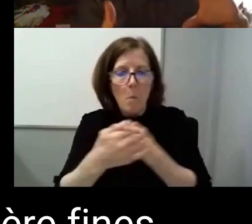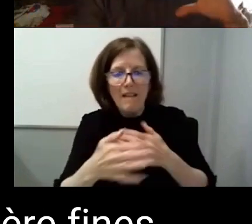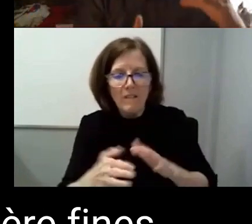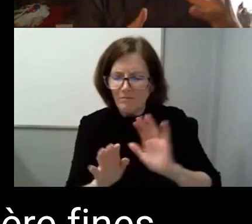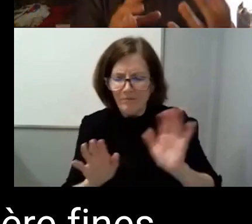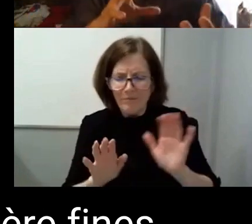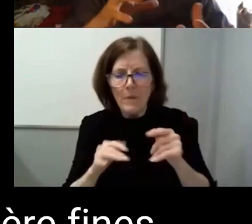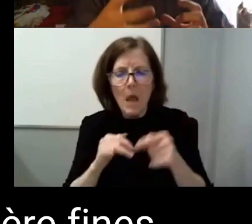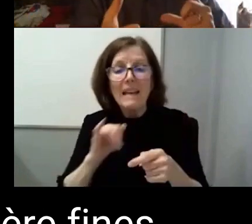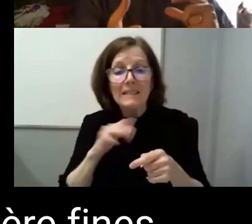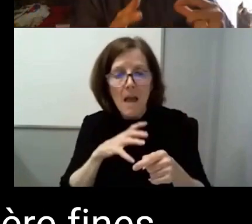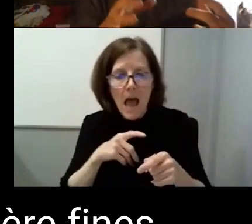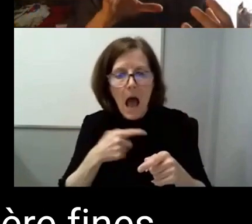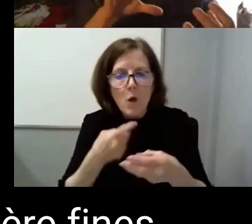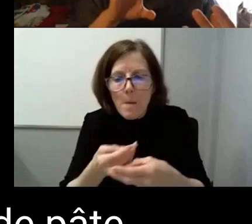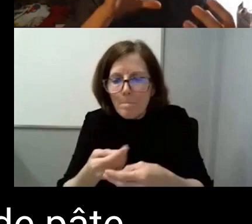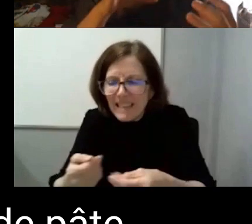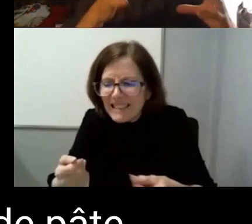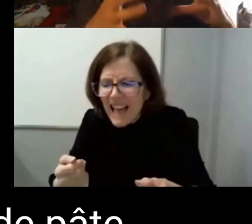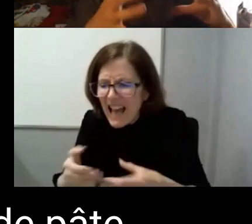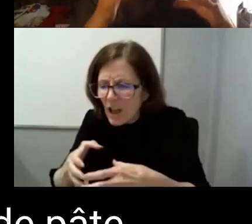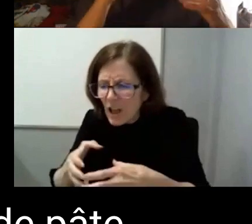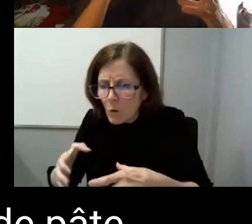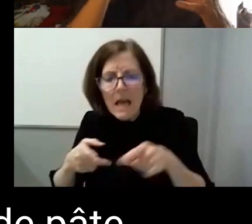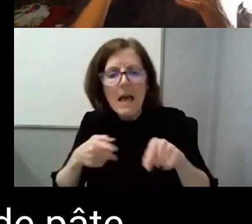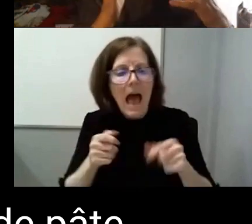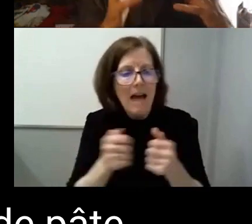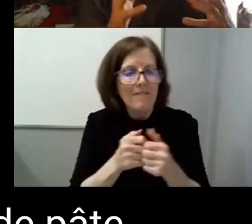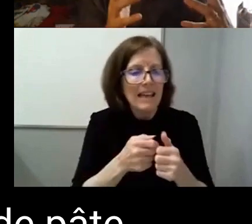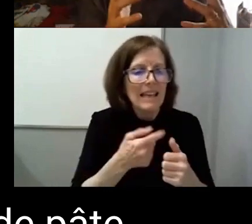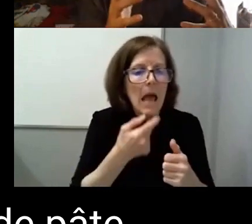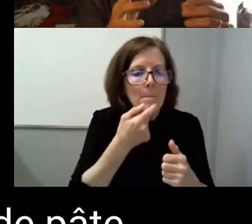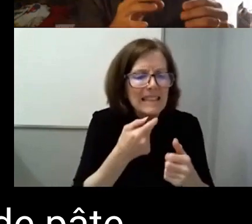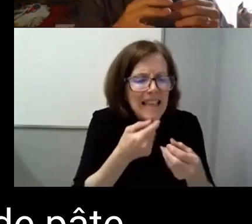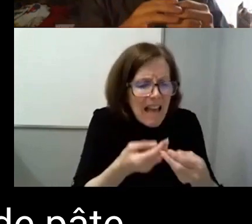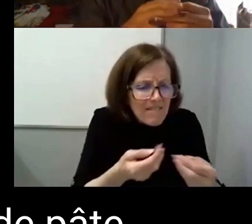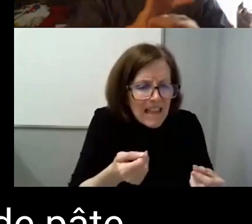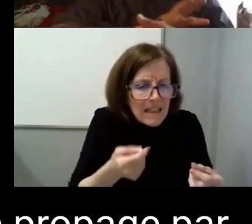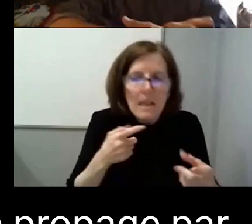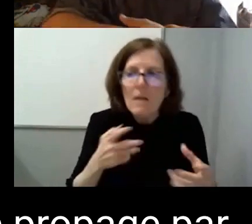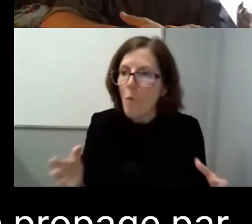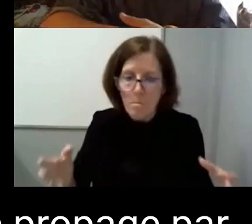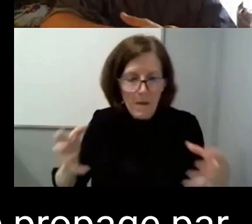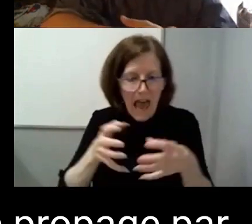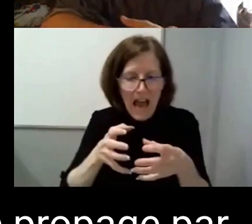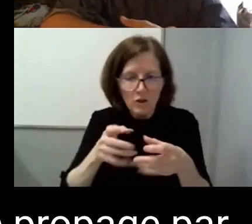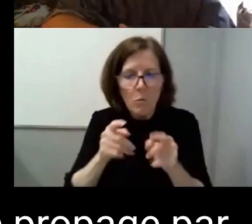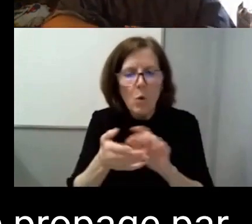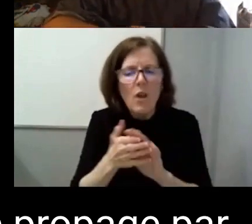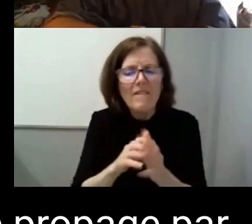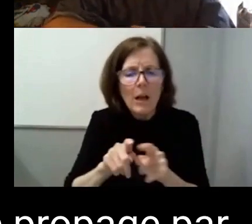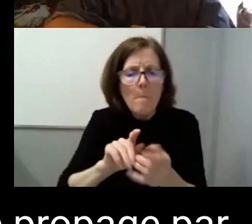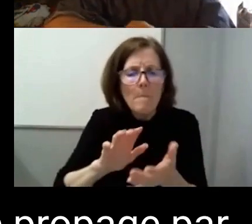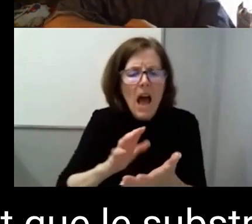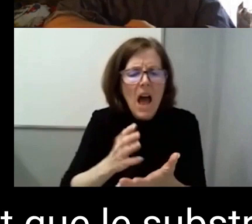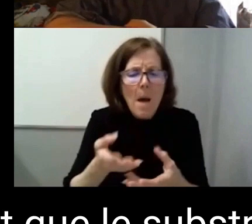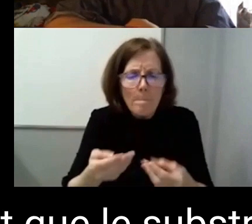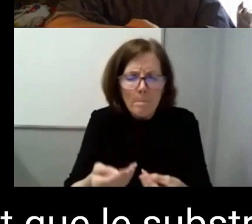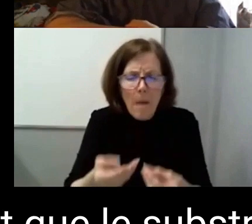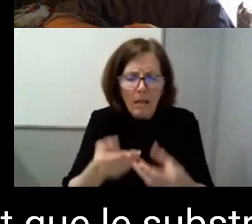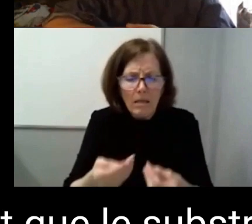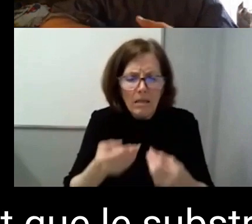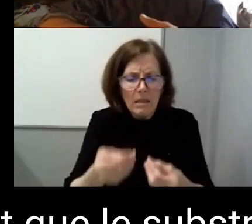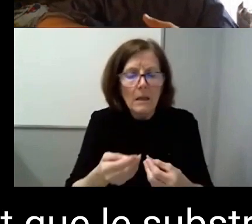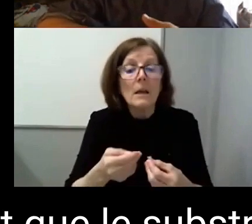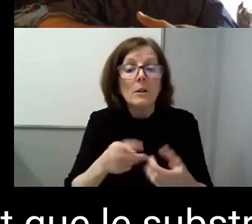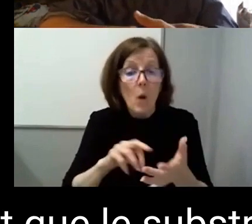les combiner avec des matières fines pour qu'ils puissent faire une espèce de pâte. Hein. L'idée, c'est comme on disait, comme ça se propage par contact, la culture